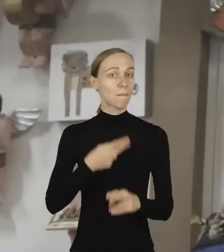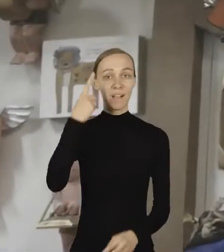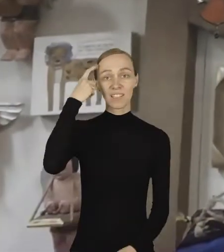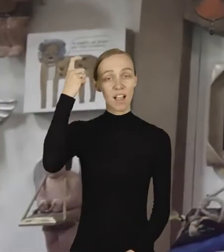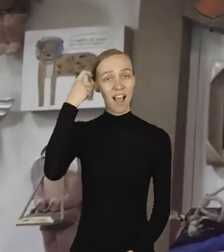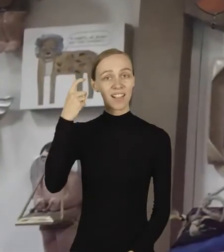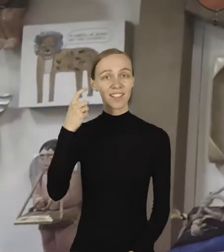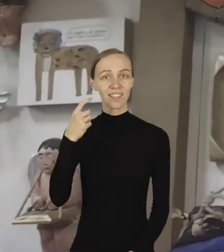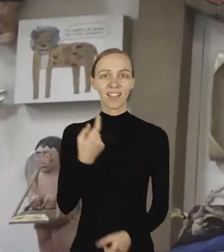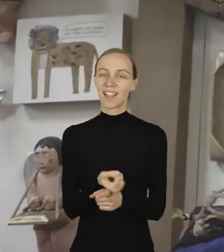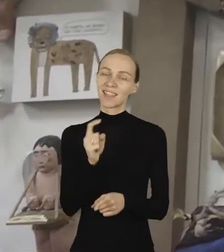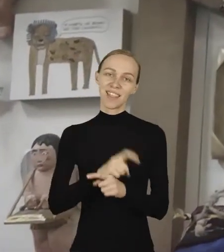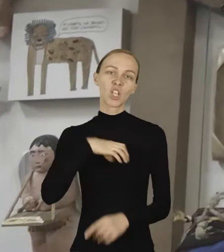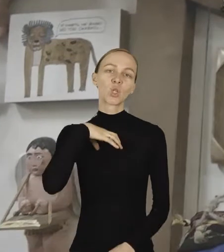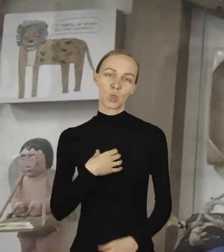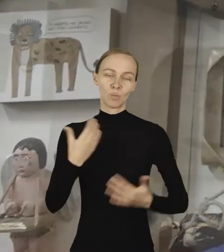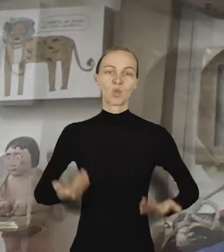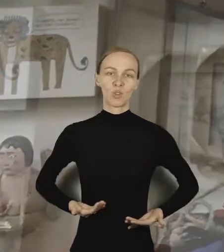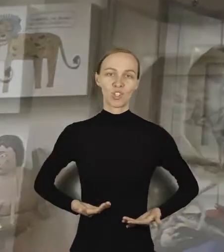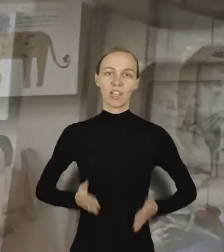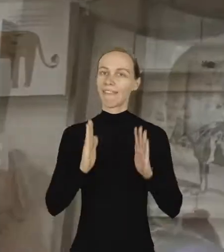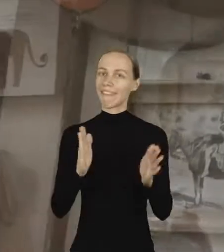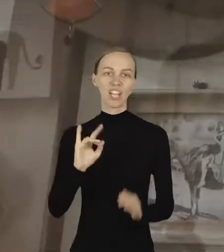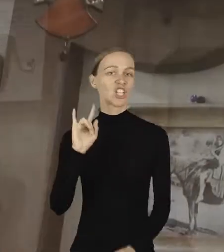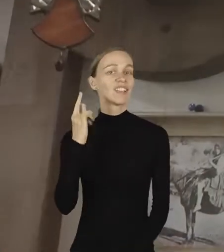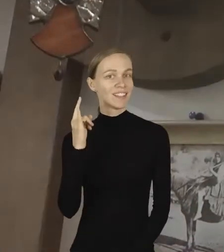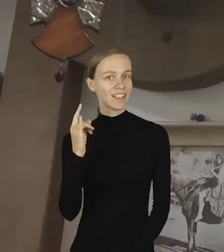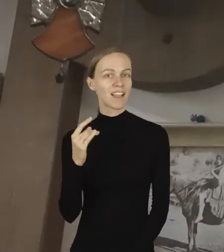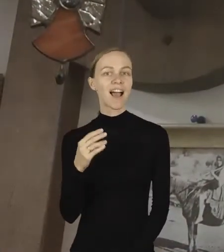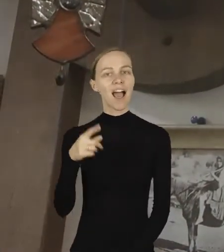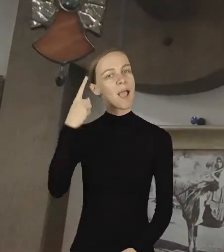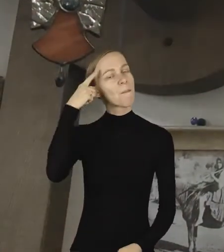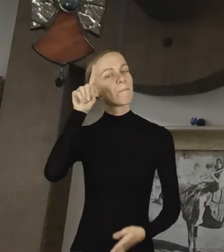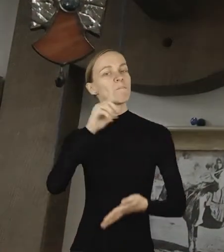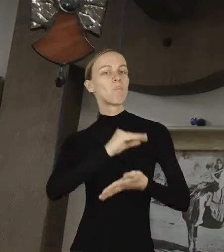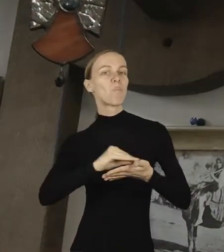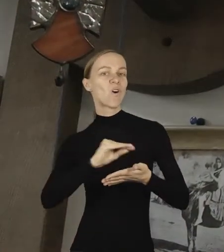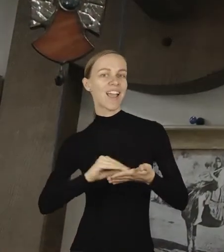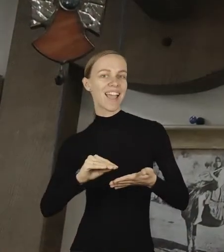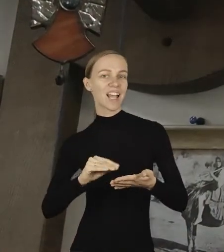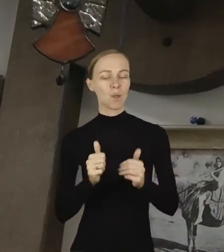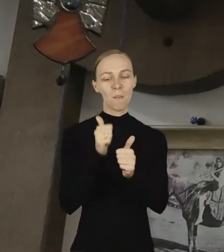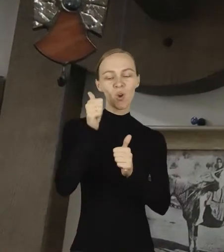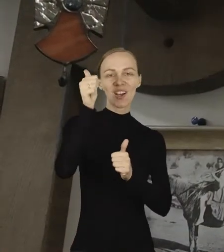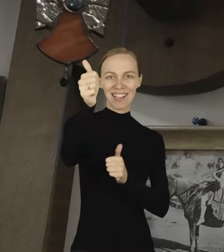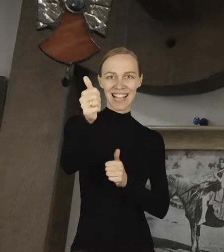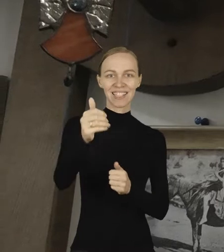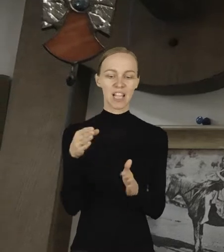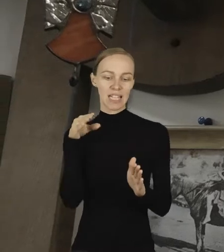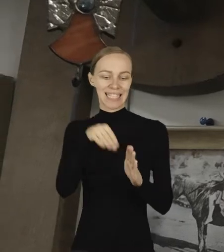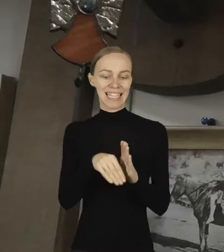Без казки надто сумно у житті. І не лише дитині, а й поету. Прогрес скарбами сповнює